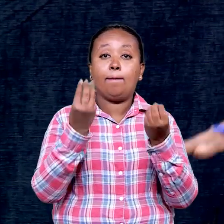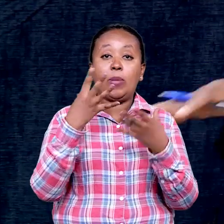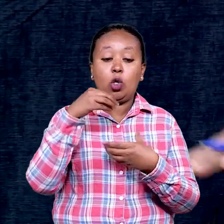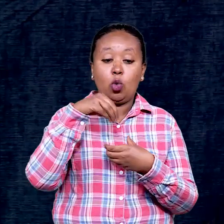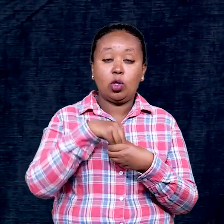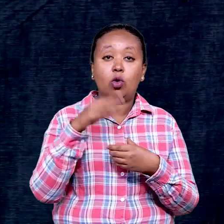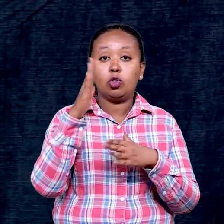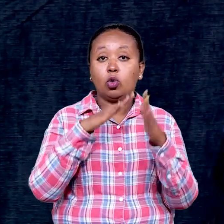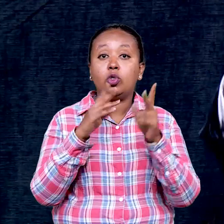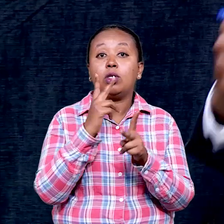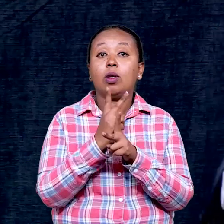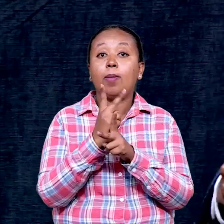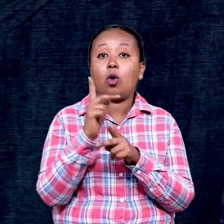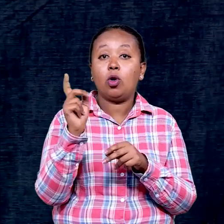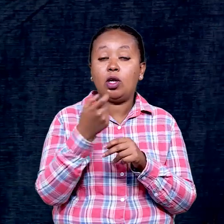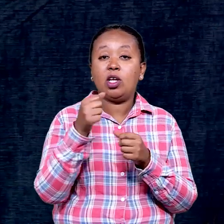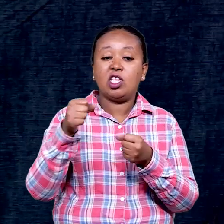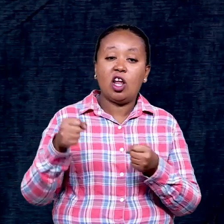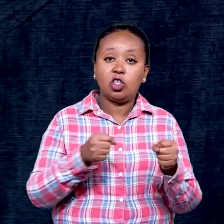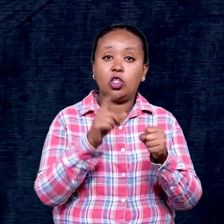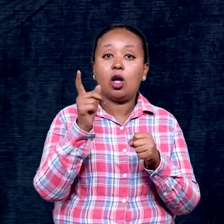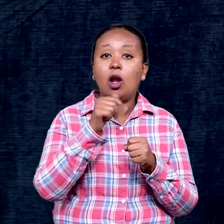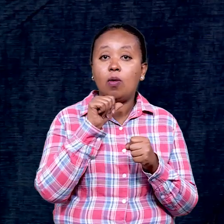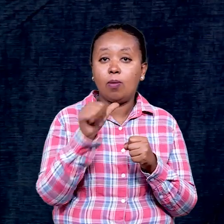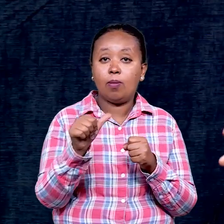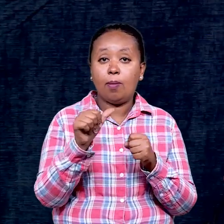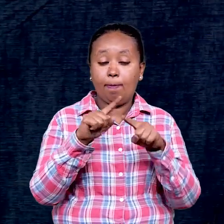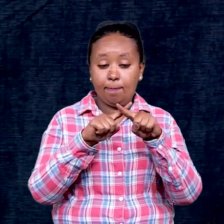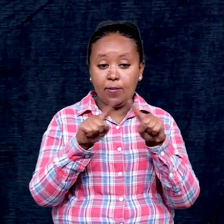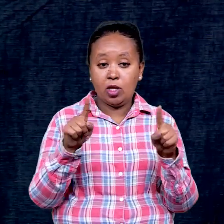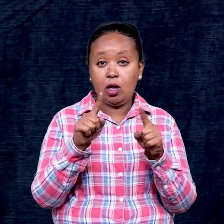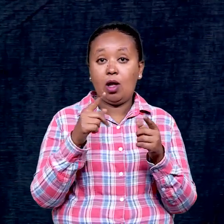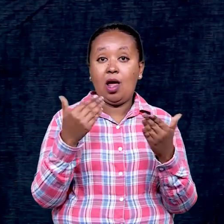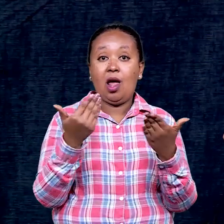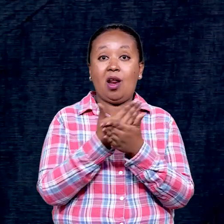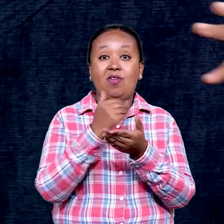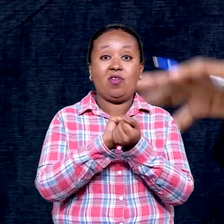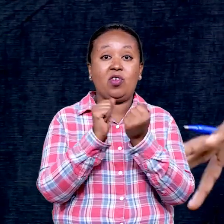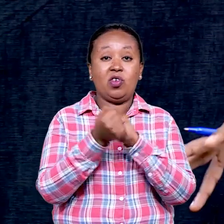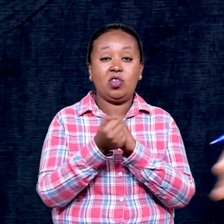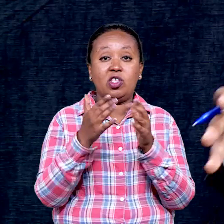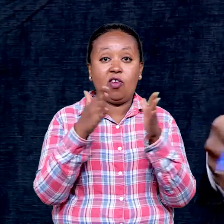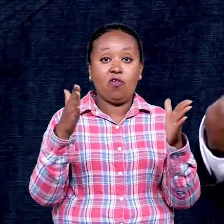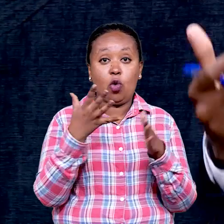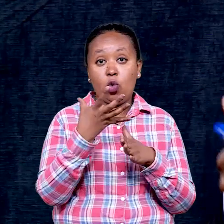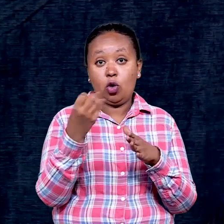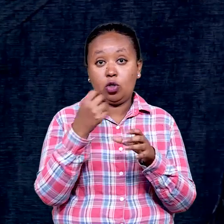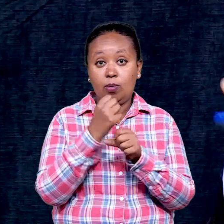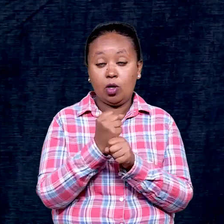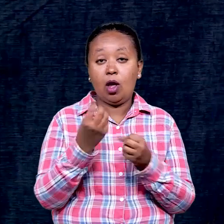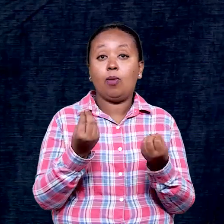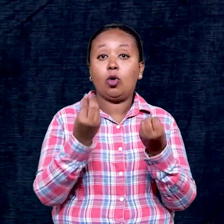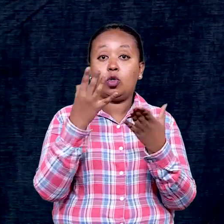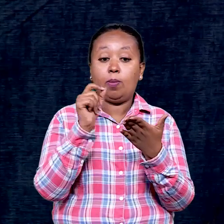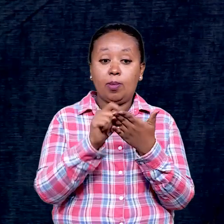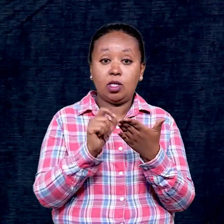የውስጣዊ ችግሩ እንደተጠበቀ ሆኖ ስትራቴጂክ ያለ መሆን አሁን በተለይ ከሪፎርሙ በኋላ ሰፊ ጉዳዮችን የመያዝ አብዛኛዎቹ አሁን